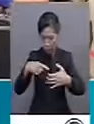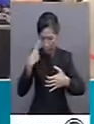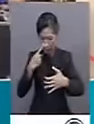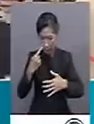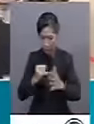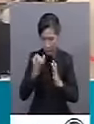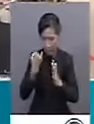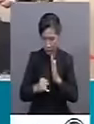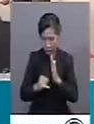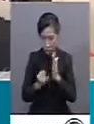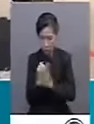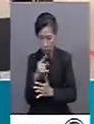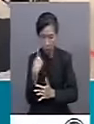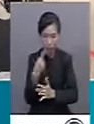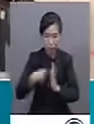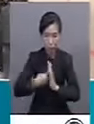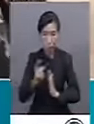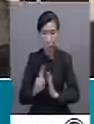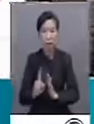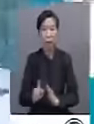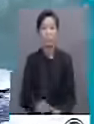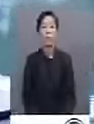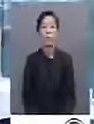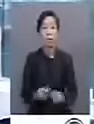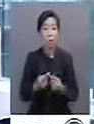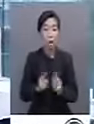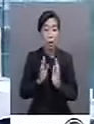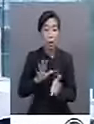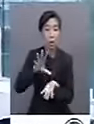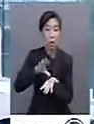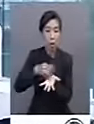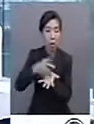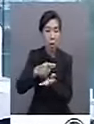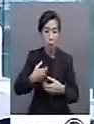เริ่มเหตุแล้วเหตุมาจากใคร ครับแต่คนที่ให้ข้อมูลก็บอกว่าขี่เร็วมาทั้งคู่นะครับ